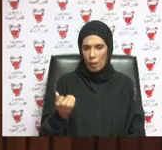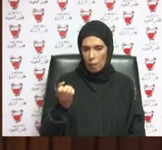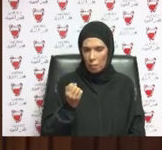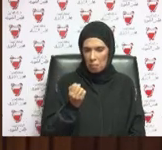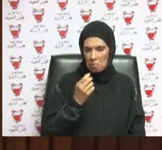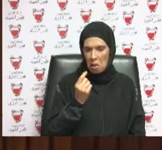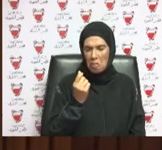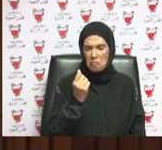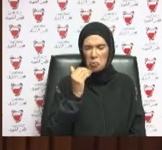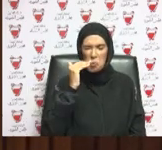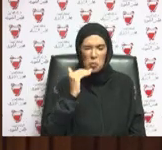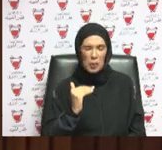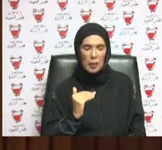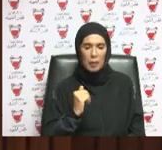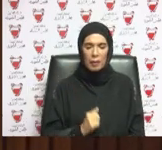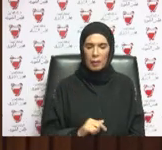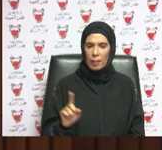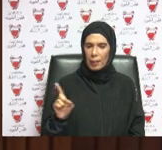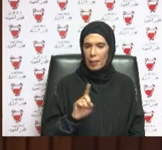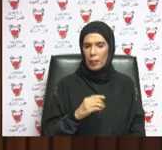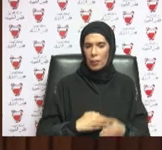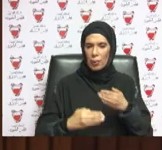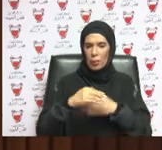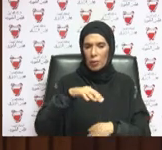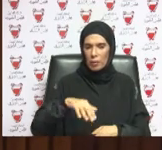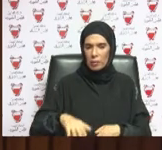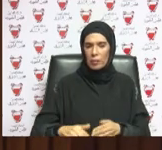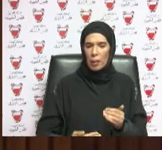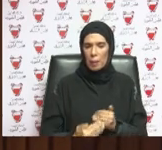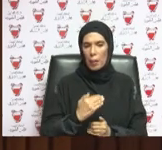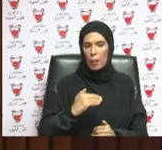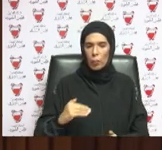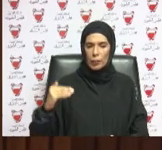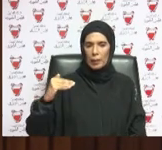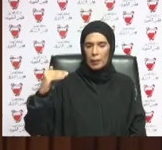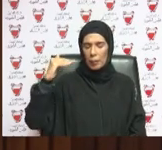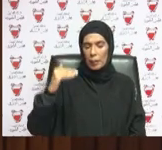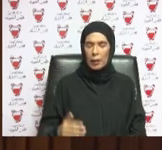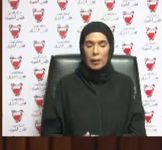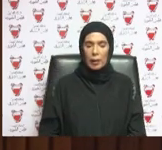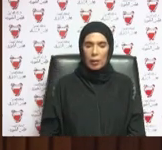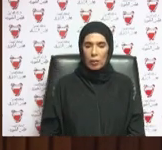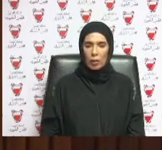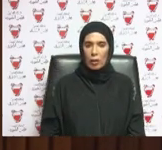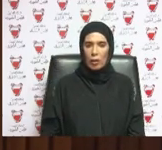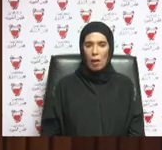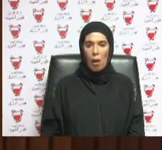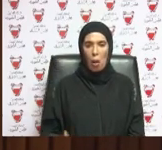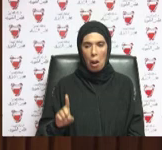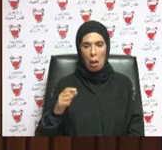قليلا لا يكفي لبناء دولة عصرية متقدمة، لكن ثروتنا